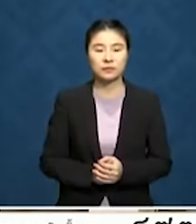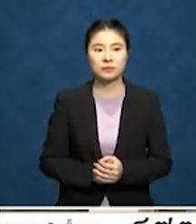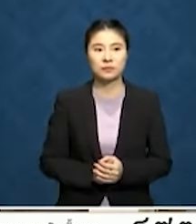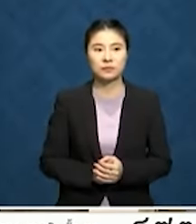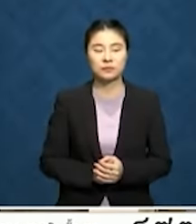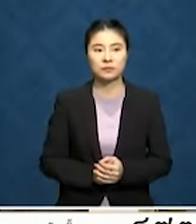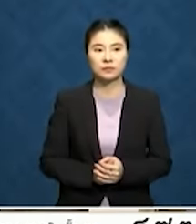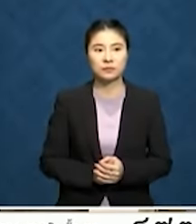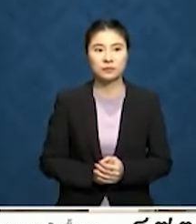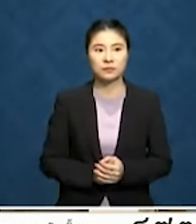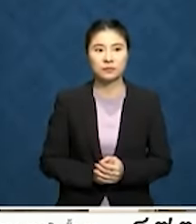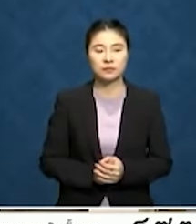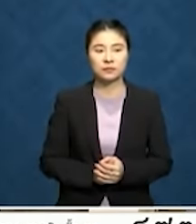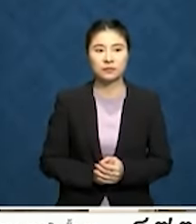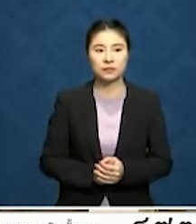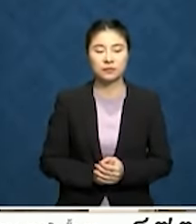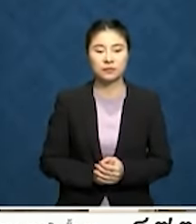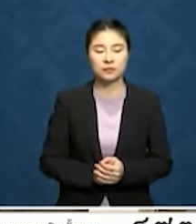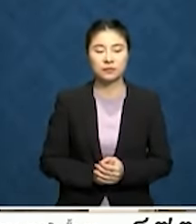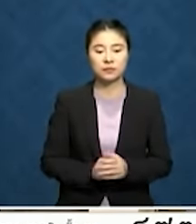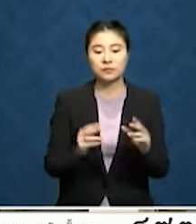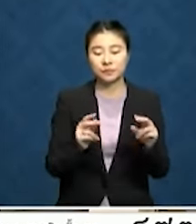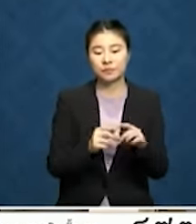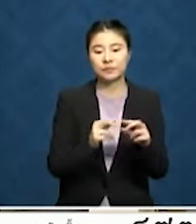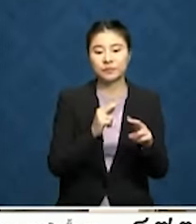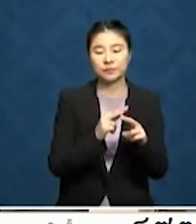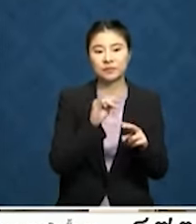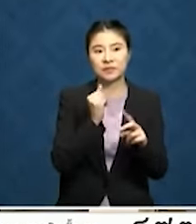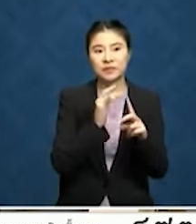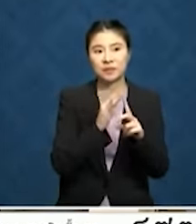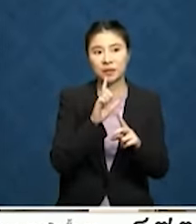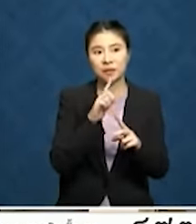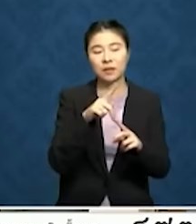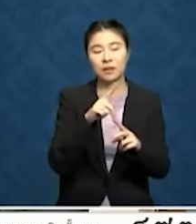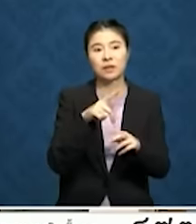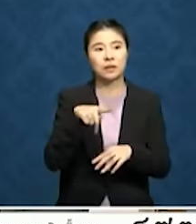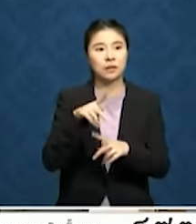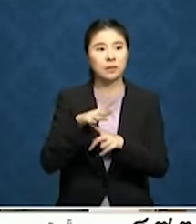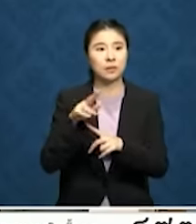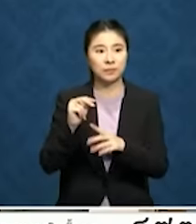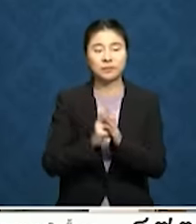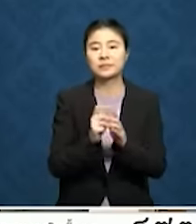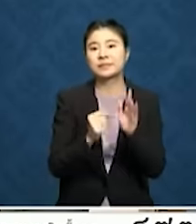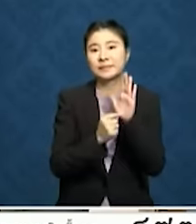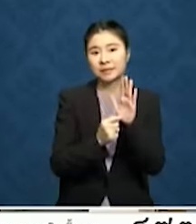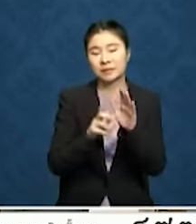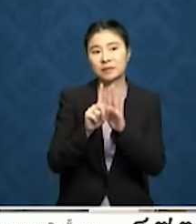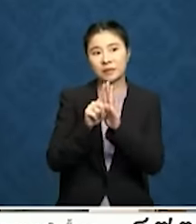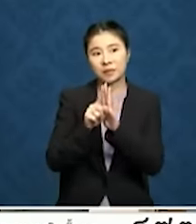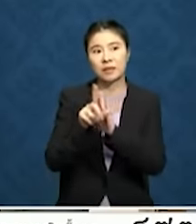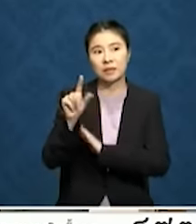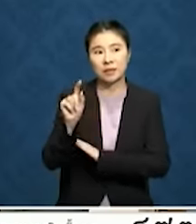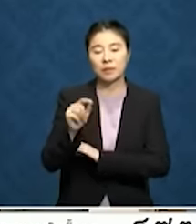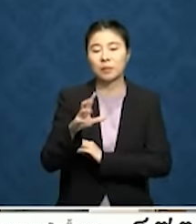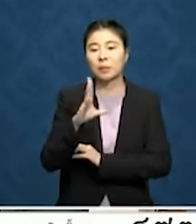ธ์เสนอเหมือนกับวิปประธานวิปฝ่ายรัฐบาลใช่มั้ยครับ20นาทีใช่มั้ยครับคุณรังสิมันมีอะไรแตกต่